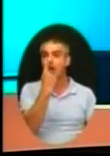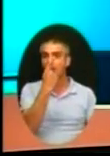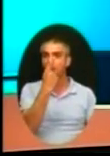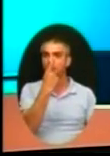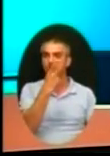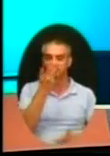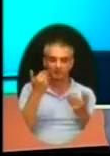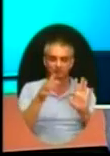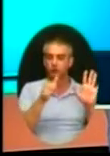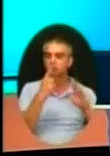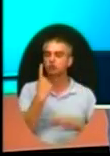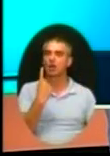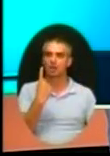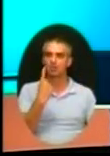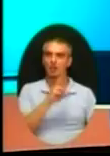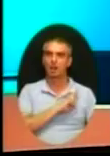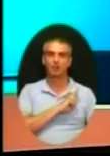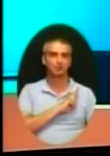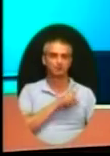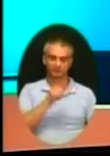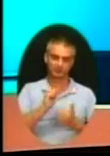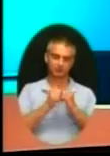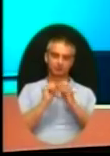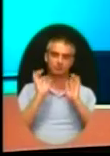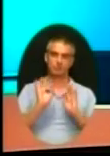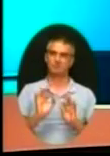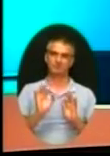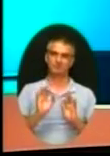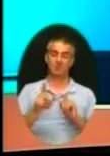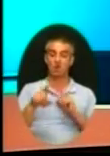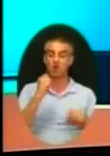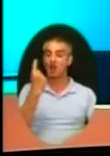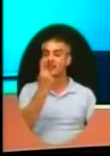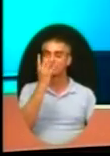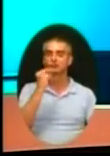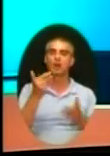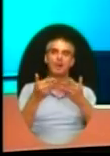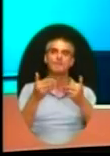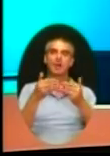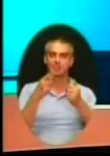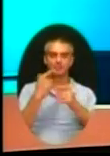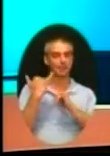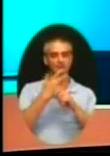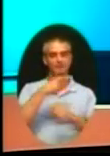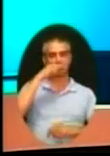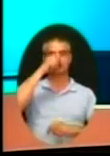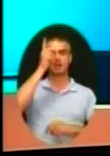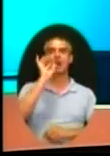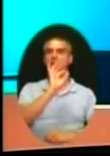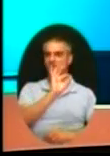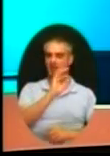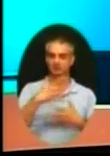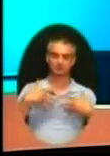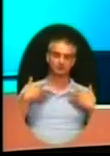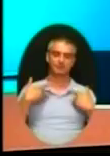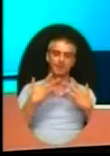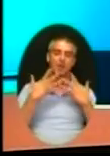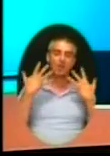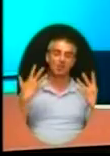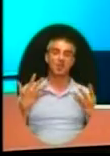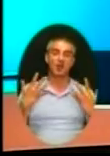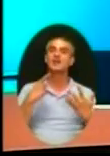הכניסו והפסידו 6-1 לאנגליה. וזה הספורט במיטבו. הגול היחיד של פנמה הביא לגאווה לאומית, הביא לשמחה